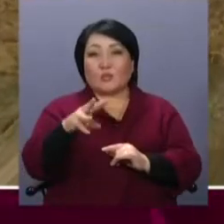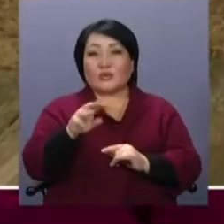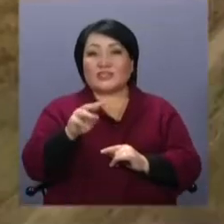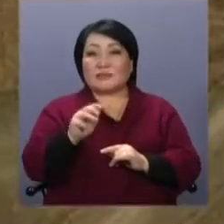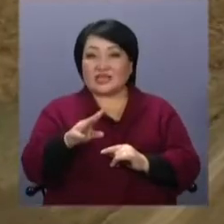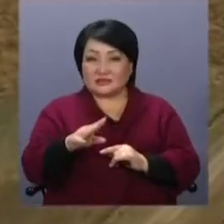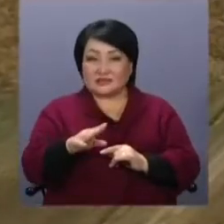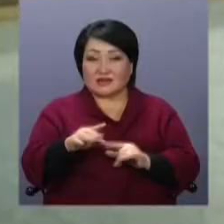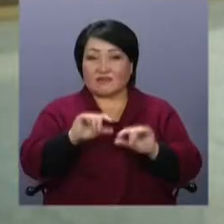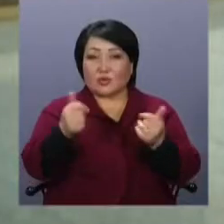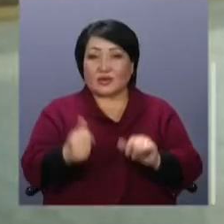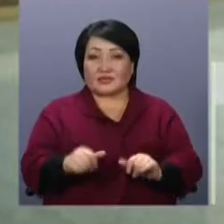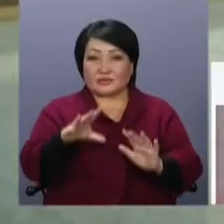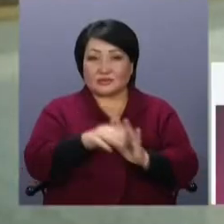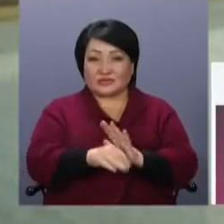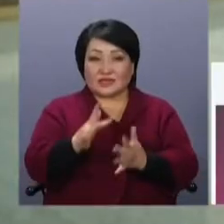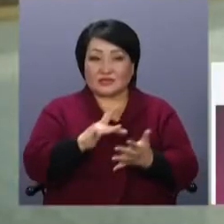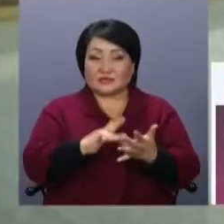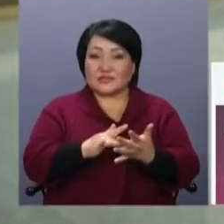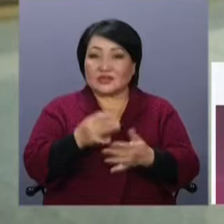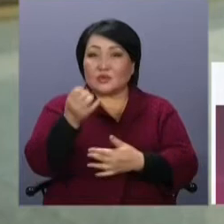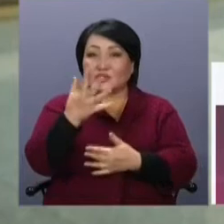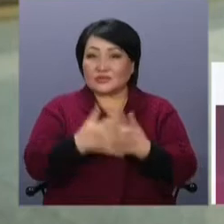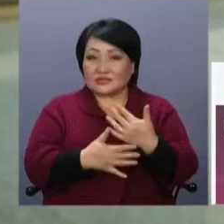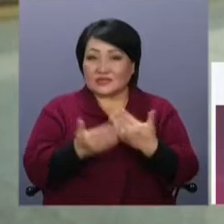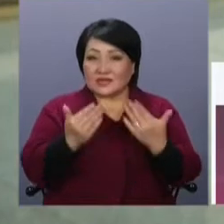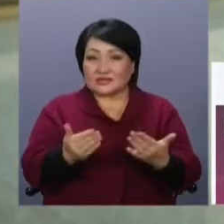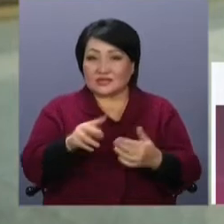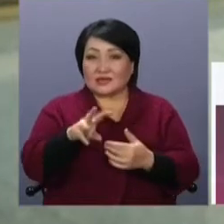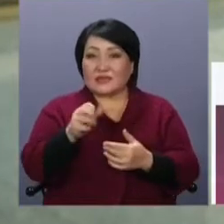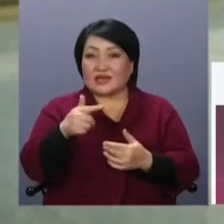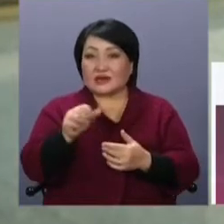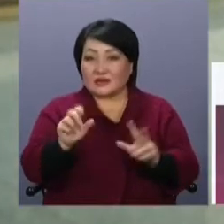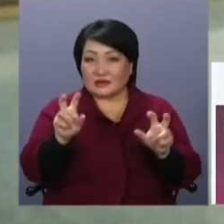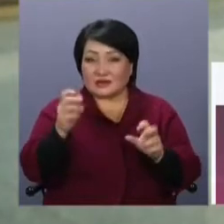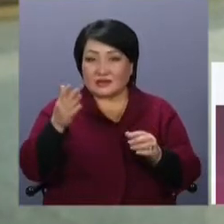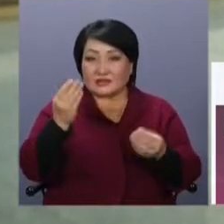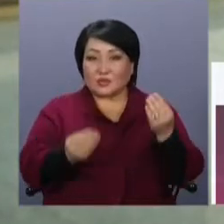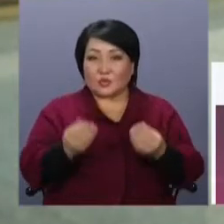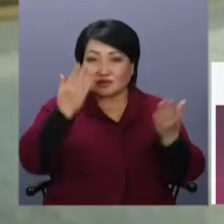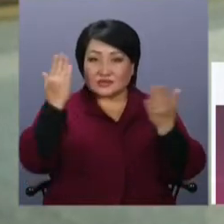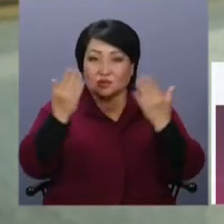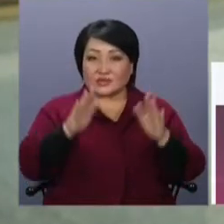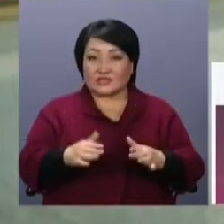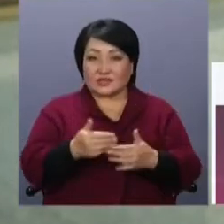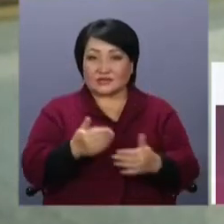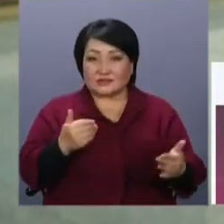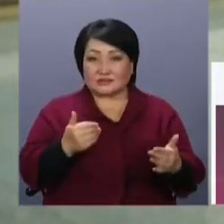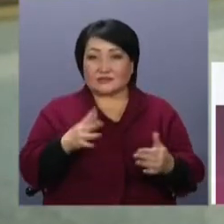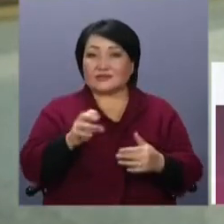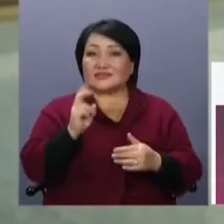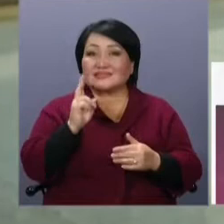бейімделмек. Қаламыздың ортасынан қазіргі мега ойын-сауық кешенінің алдынан Сақ мәдениетіне